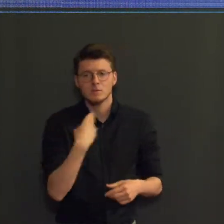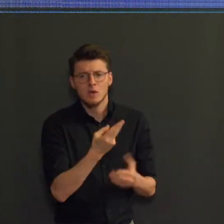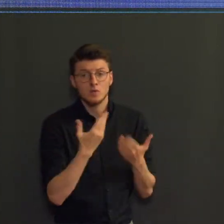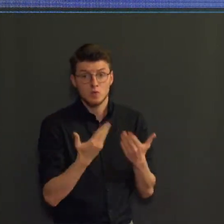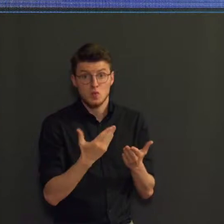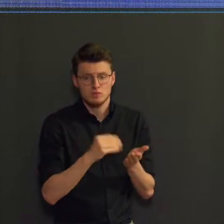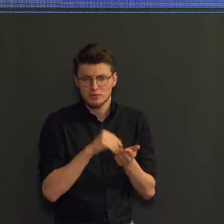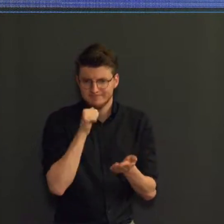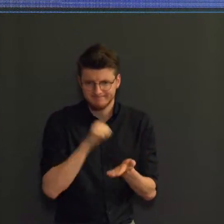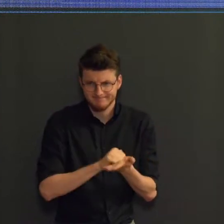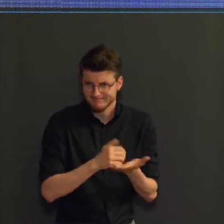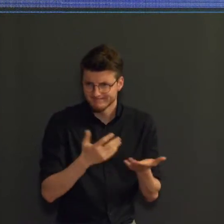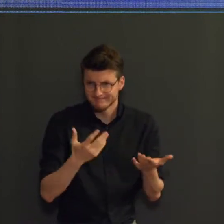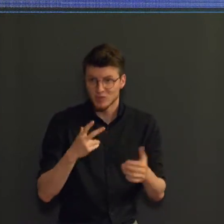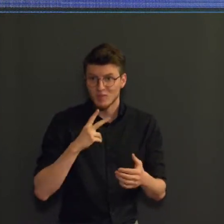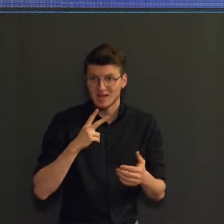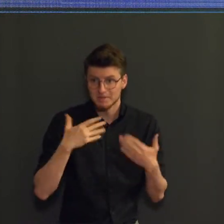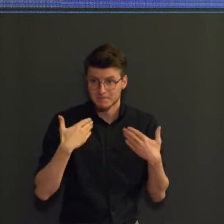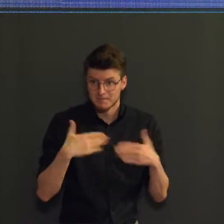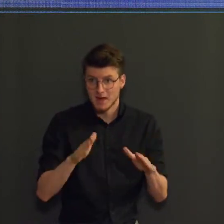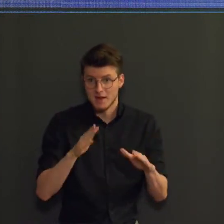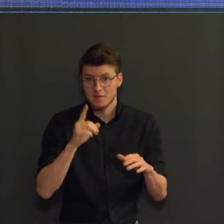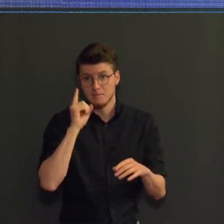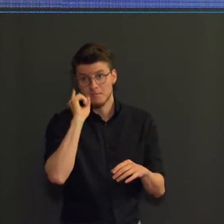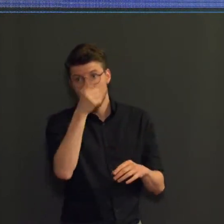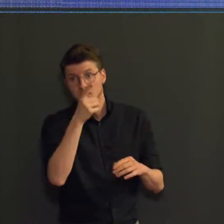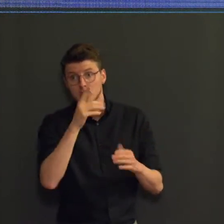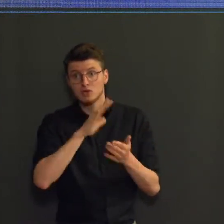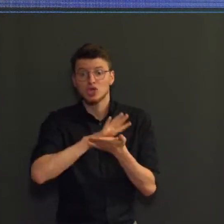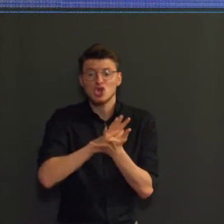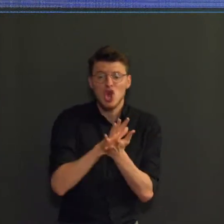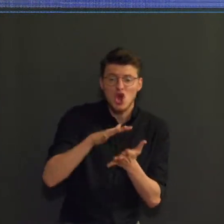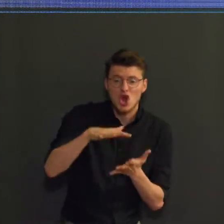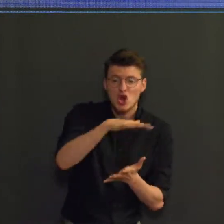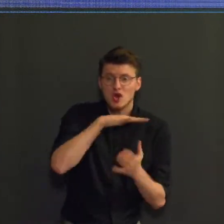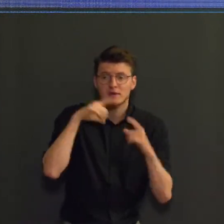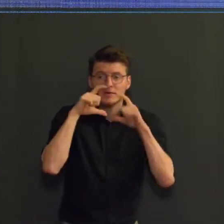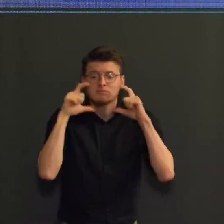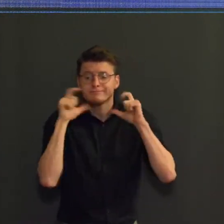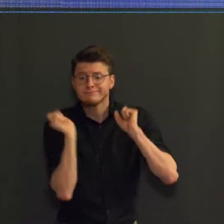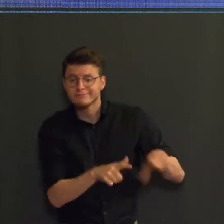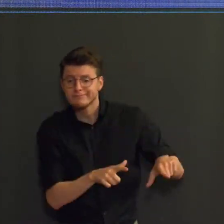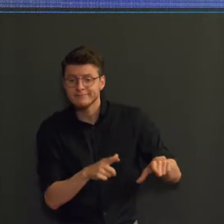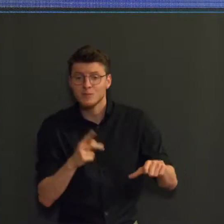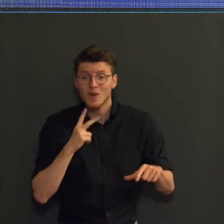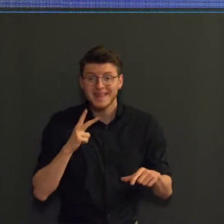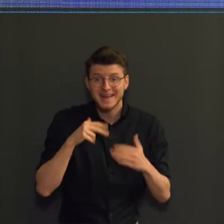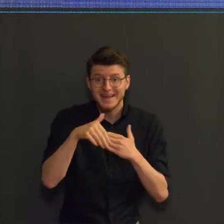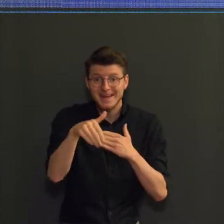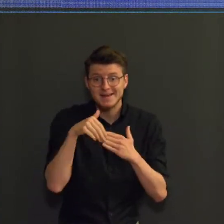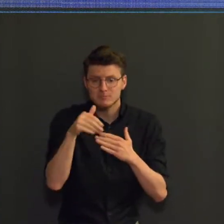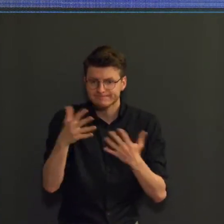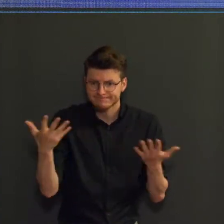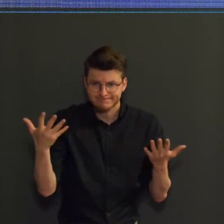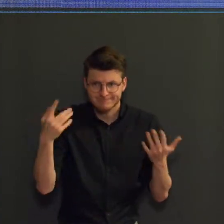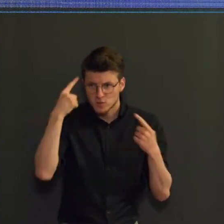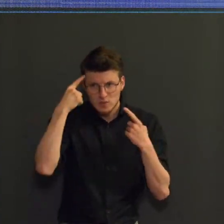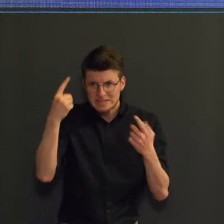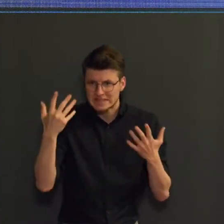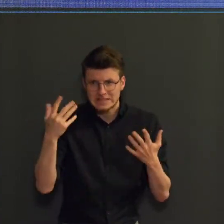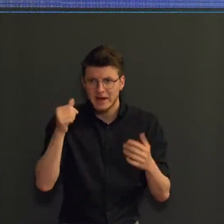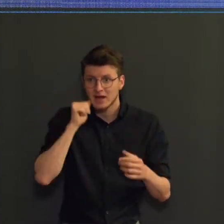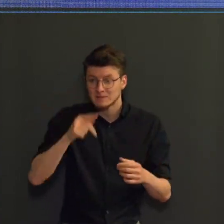zou laten vallen. Het is natuurlijk wel de bedoeling dat naarmate de vaccinatiegraad toeneemt, maar vooral ook naarmate